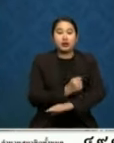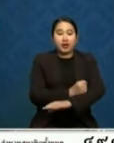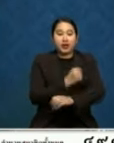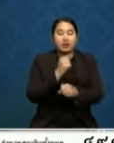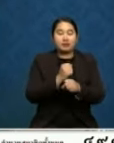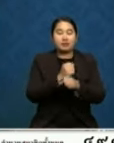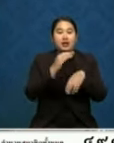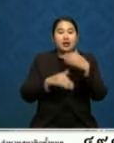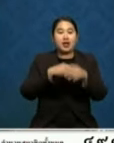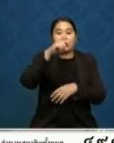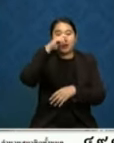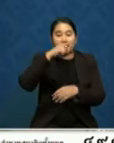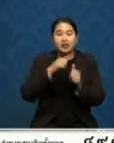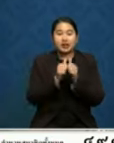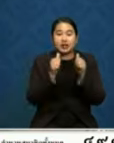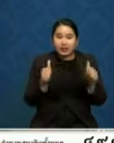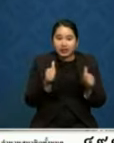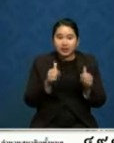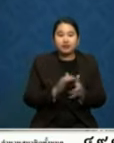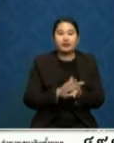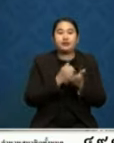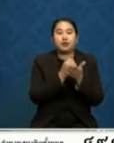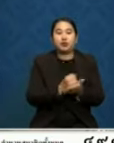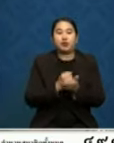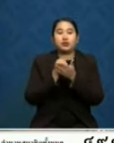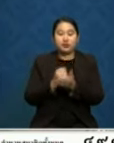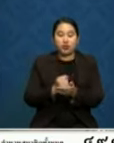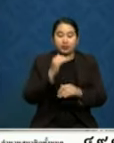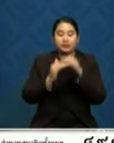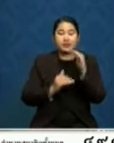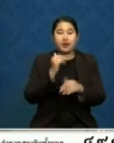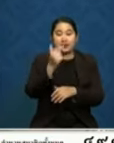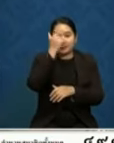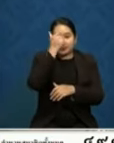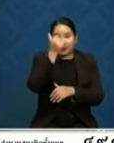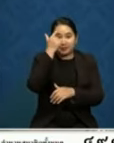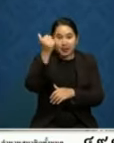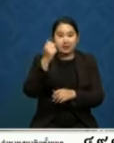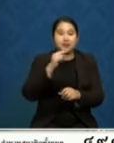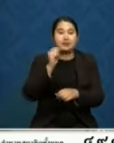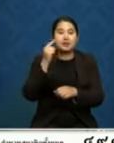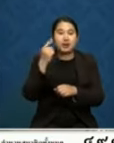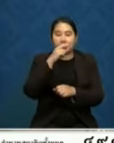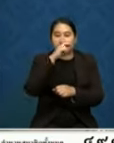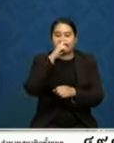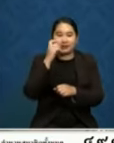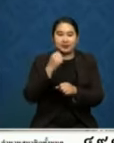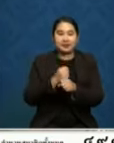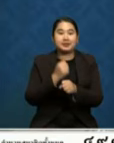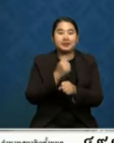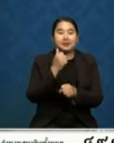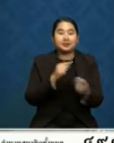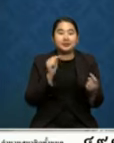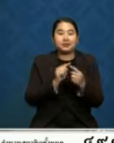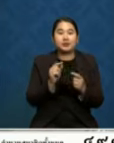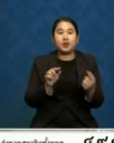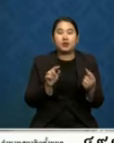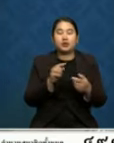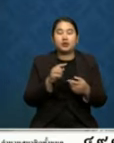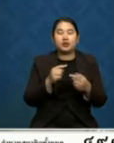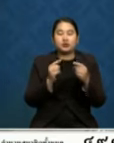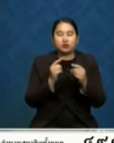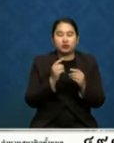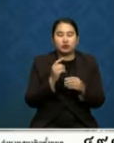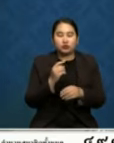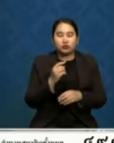ศนี้ดีขึ้นอีกทั้งยังสามารถช่วยพัฒนาทักษะใหม่ให้แก่แรงงานให้สอดคล้องกับความต้องการของตลาดแรงงานสมั